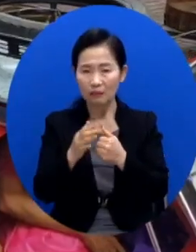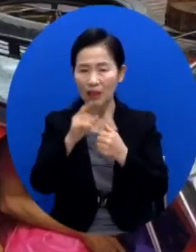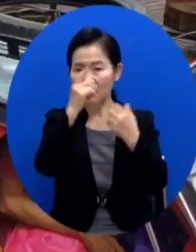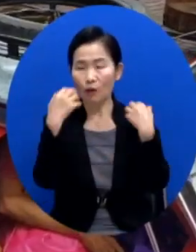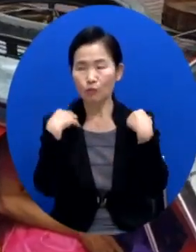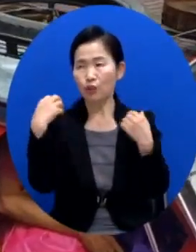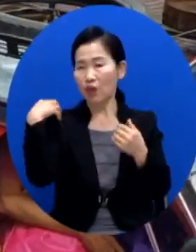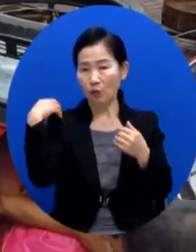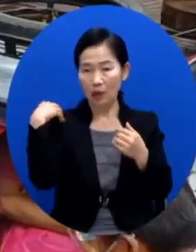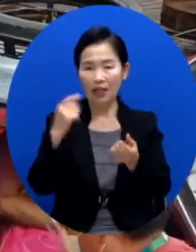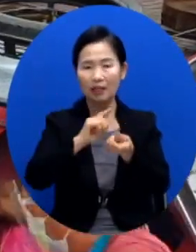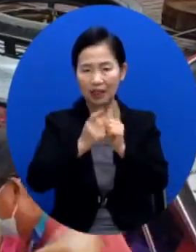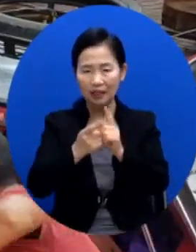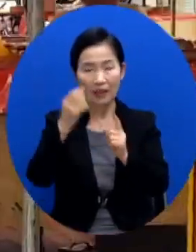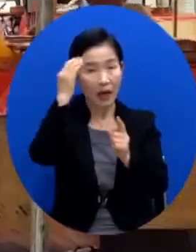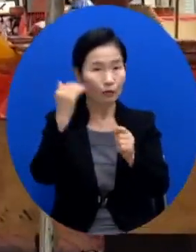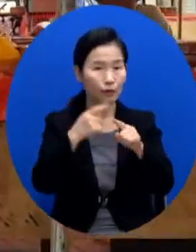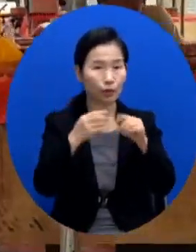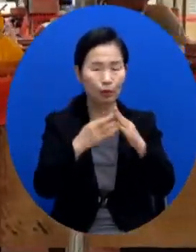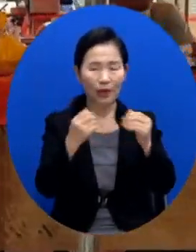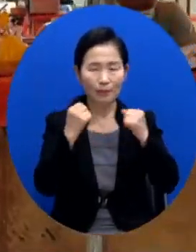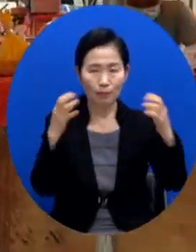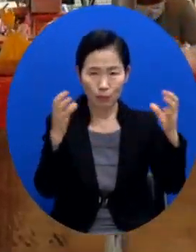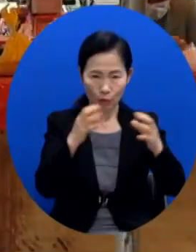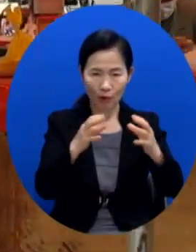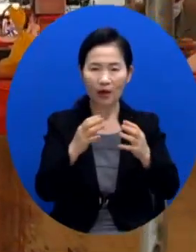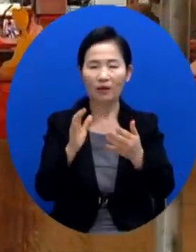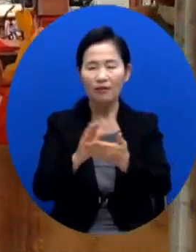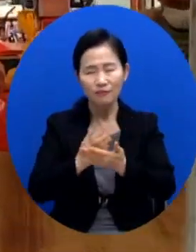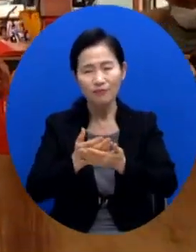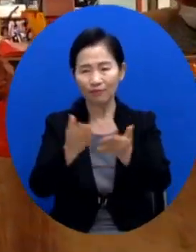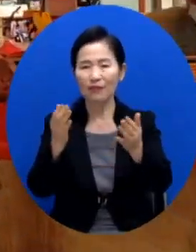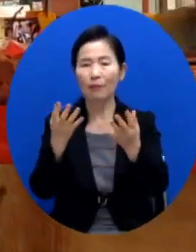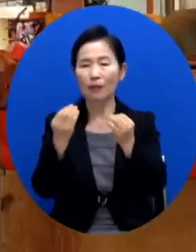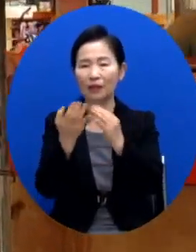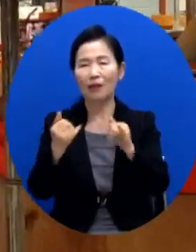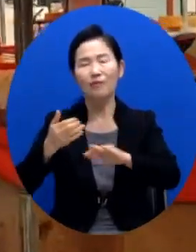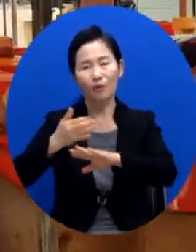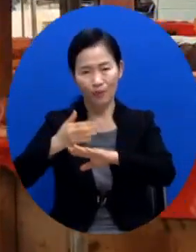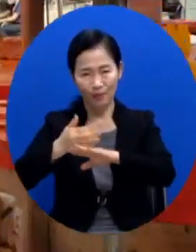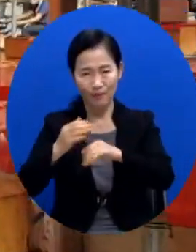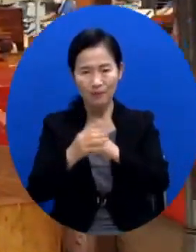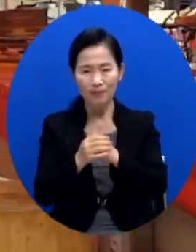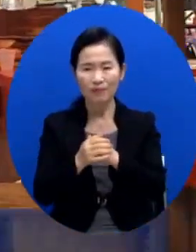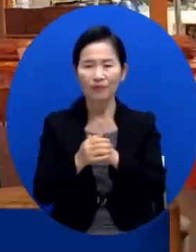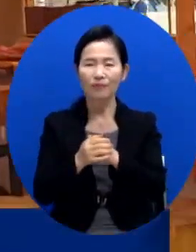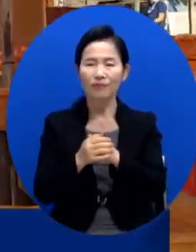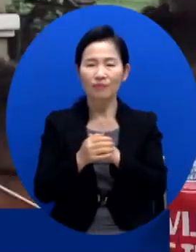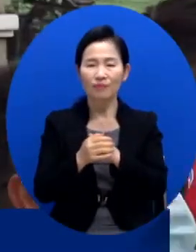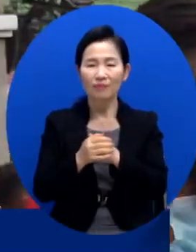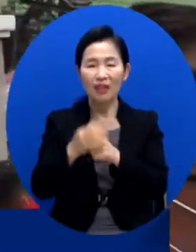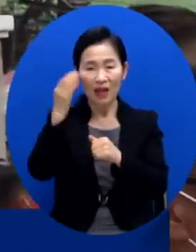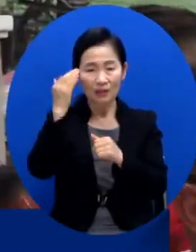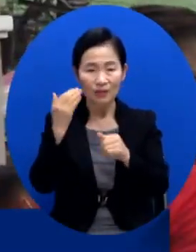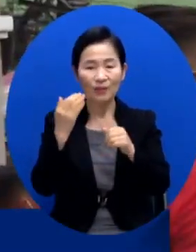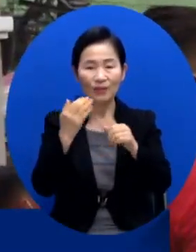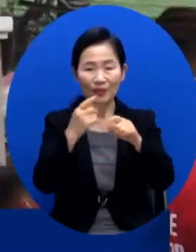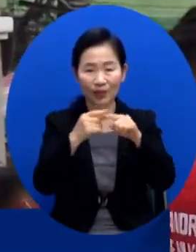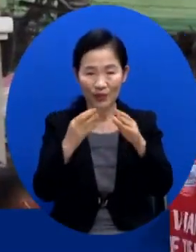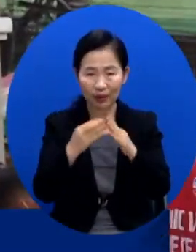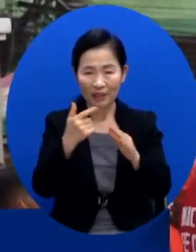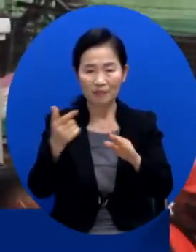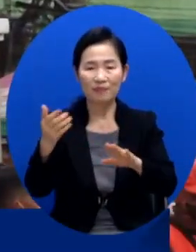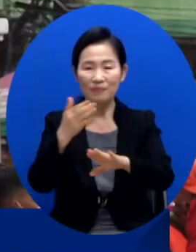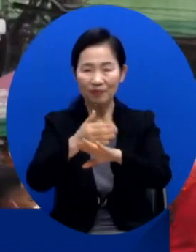역할을 대신한 한국교회의 행보에 많은 이들이 감사해야 합니다. Korean Emmanuel Christian Church, thank you very much